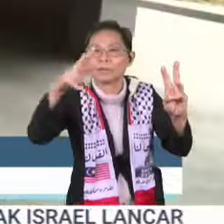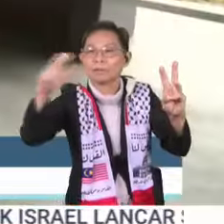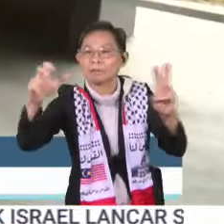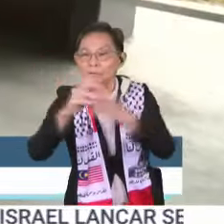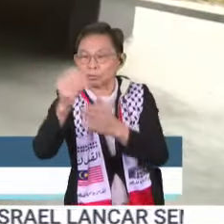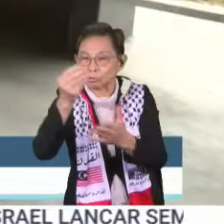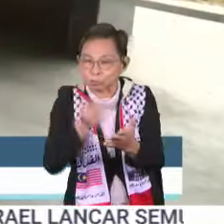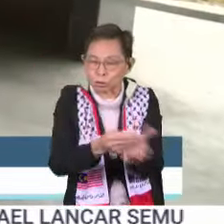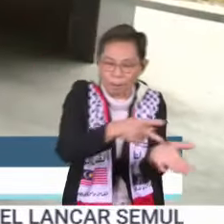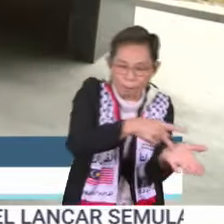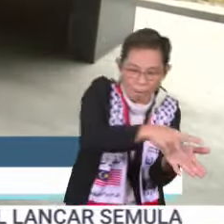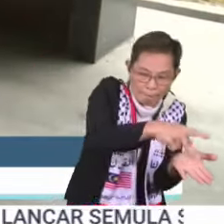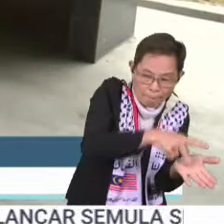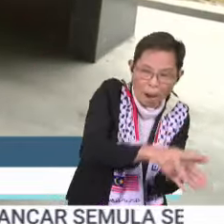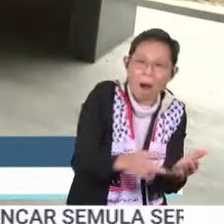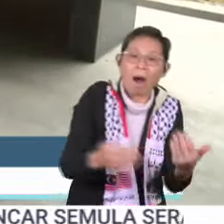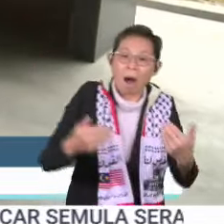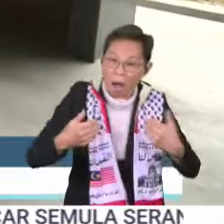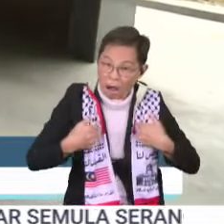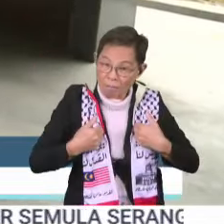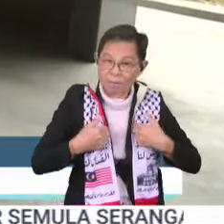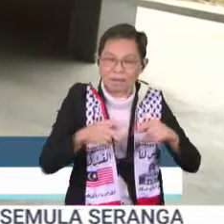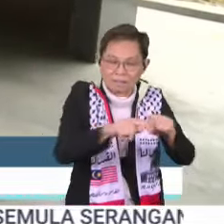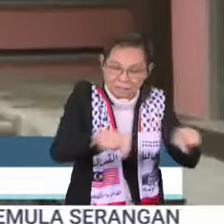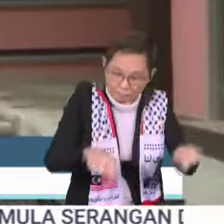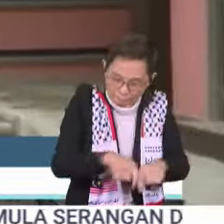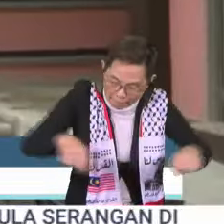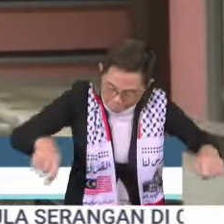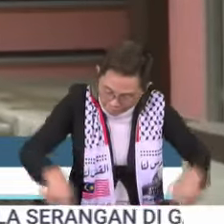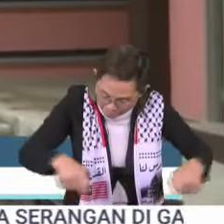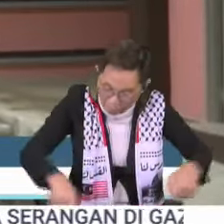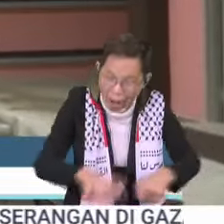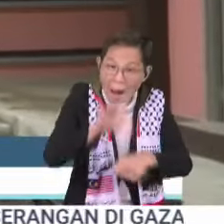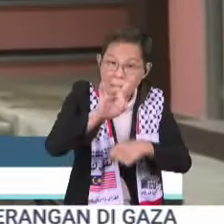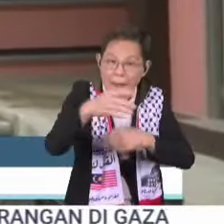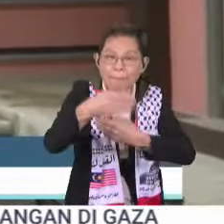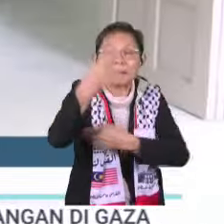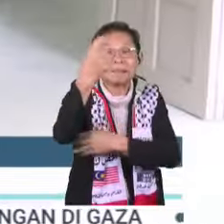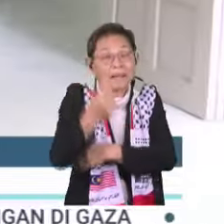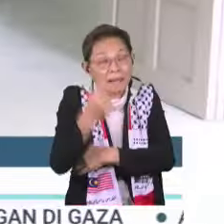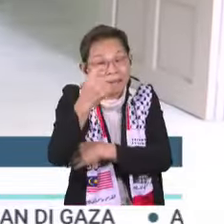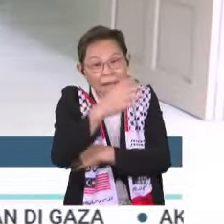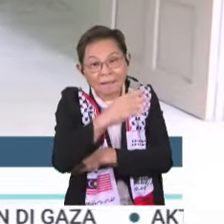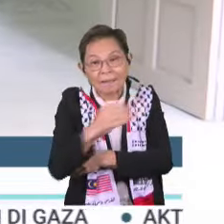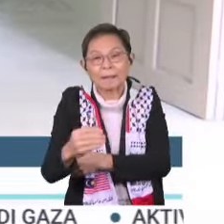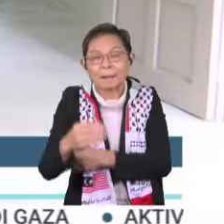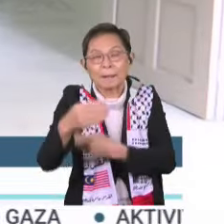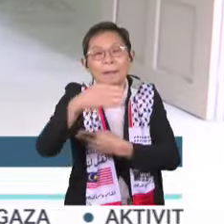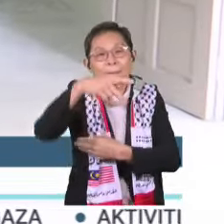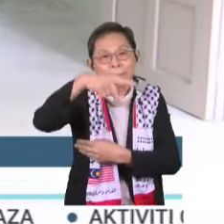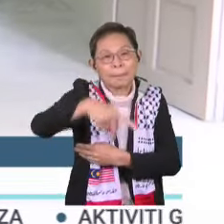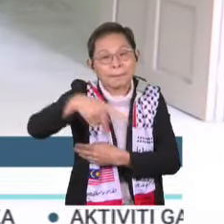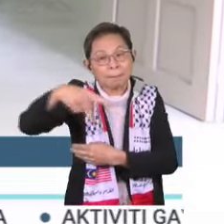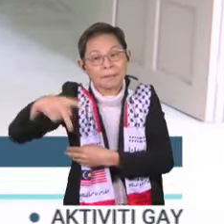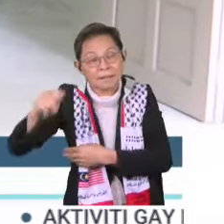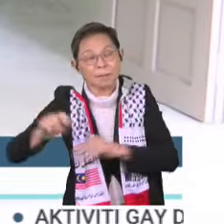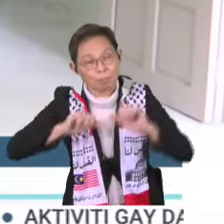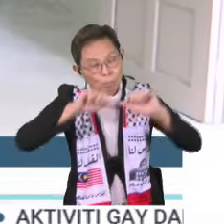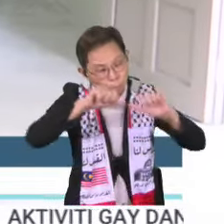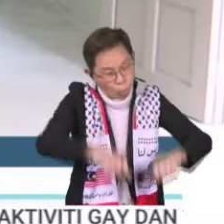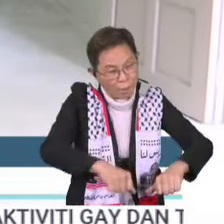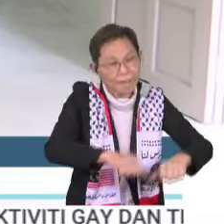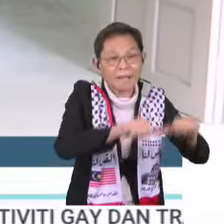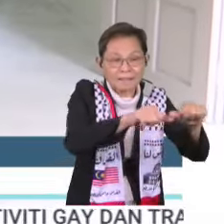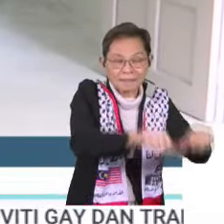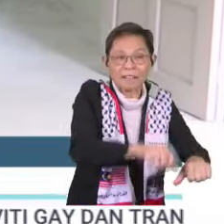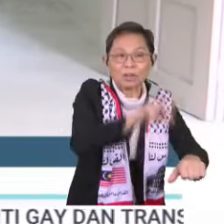RM650,300. Lengkap dengan kemudahan seperti ruang memasak, 8 bilik air dan stor, PPT ini mampu menampung 24